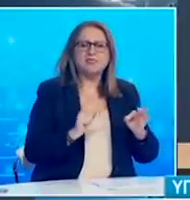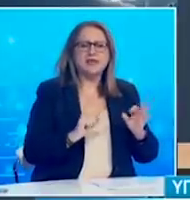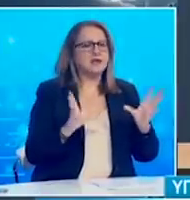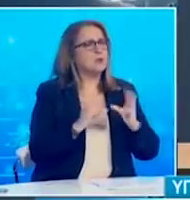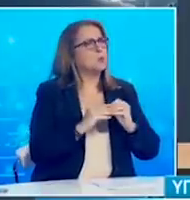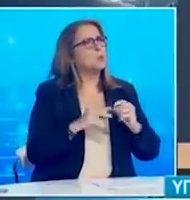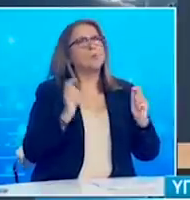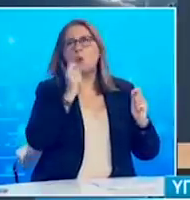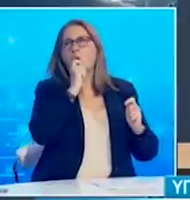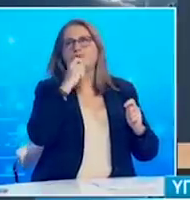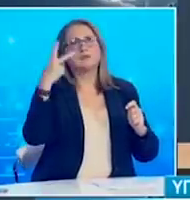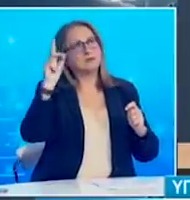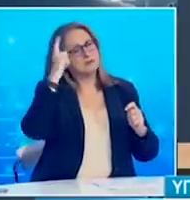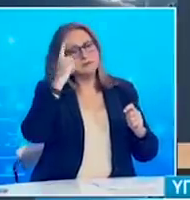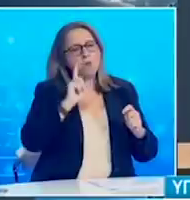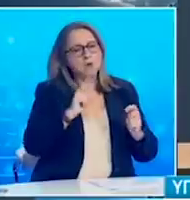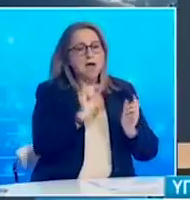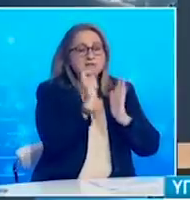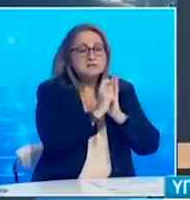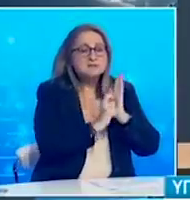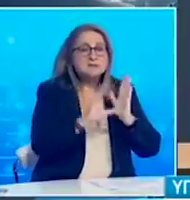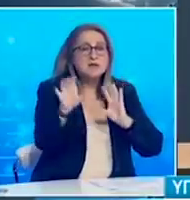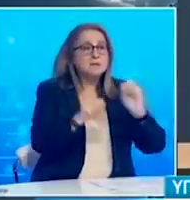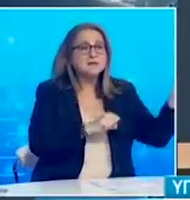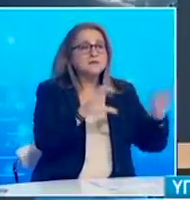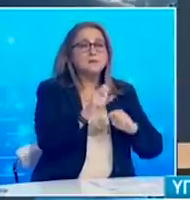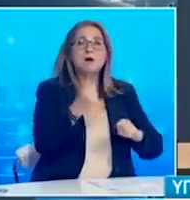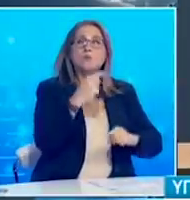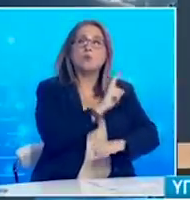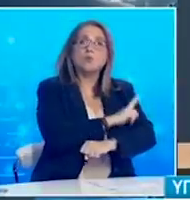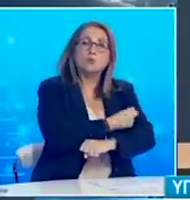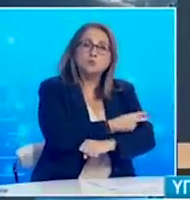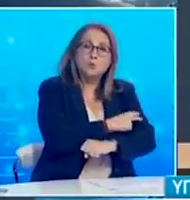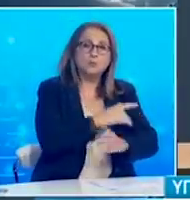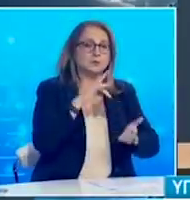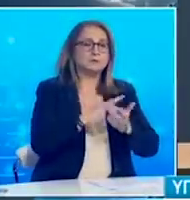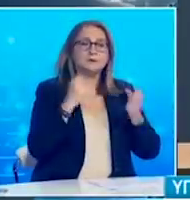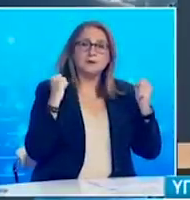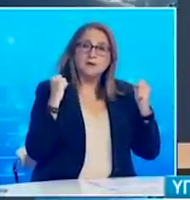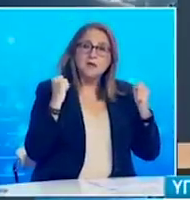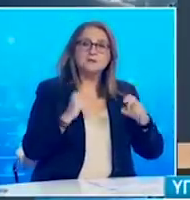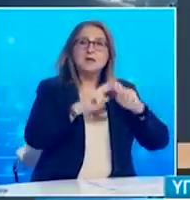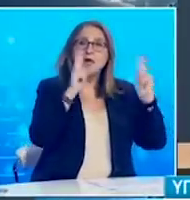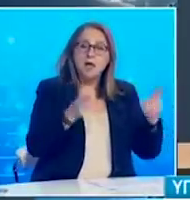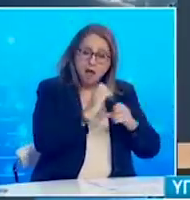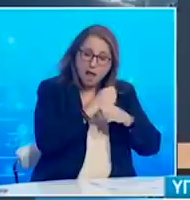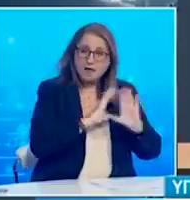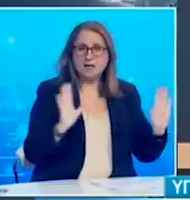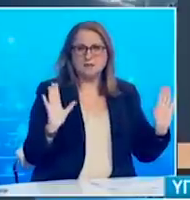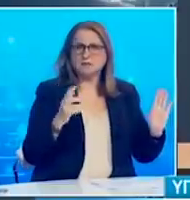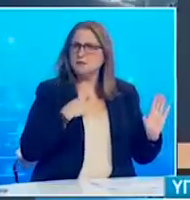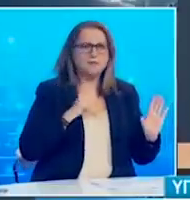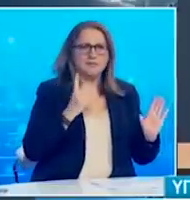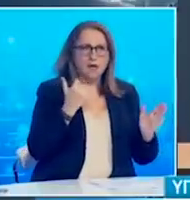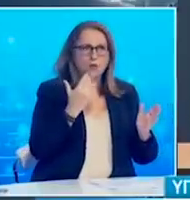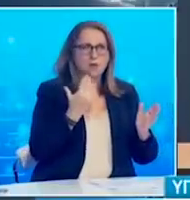αλλά συγκεντρώνονται καθημερινά από νοσοκομεία, από εργαστήρια, από κέντρα υγείας σε ολόκληρη τη χώρα. Δεν κάνουμε διάκριση σε καμιά